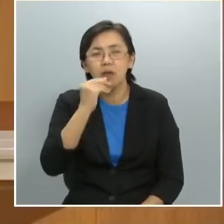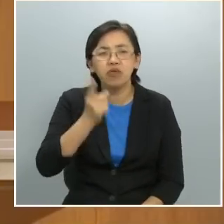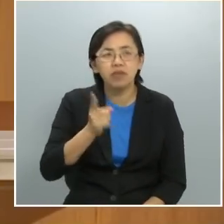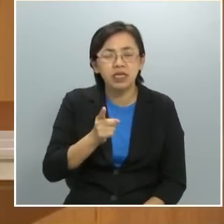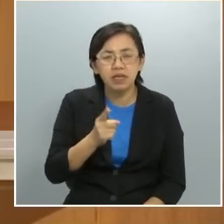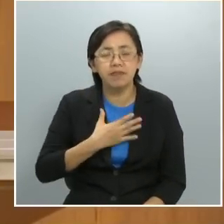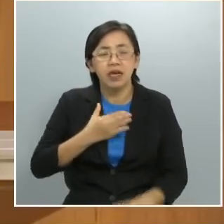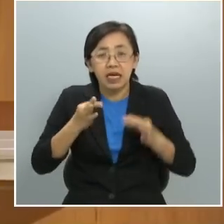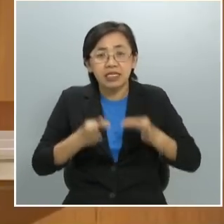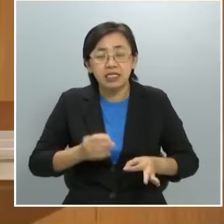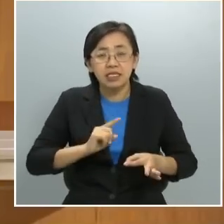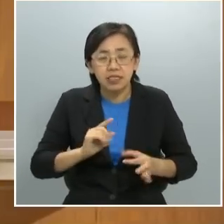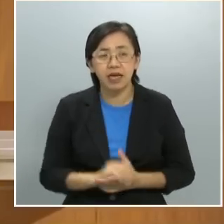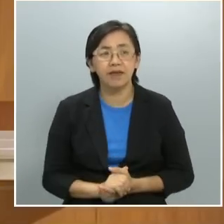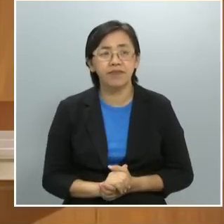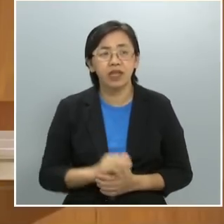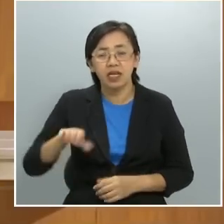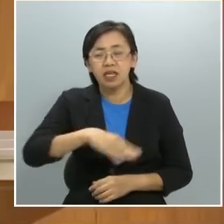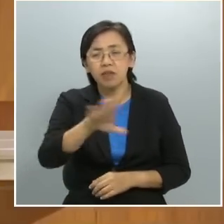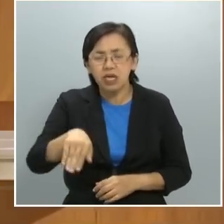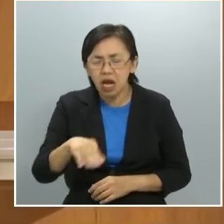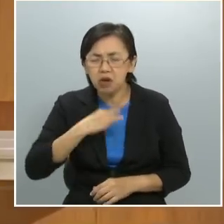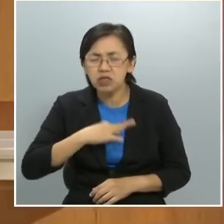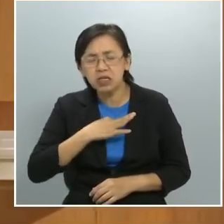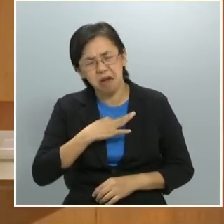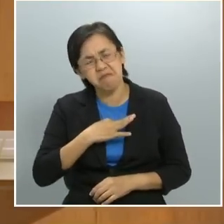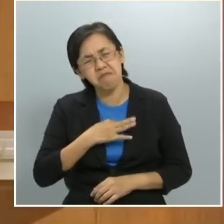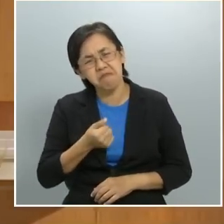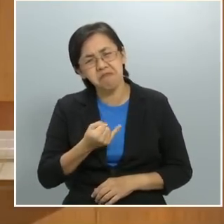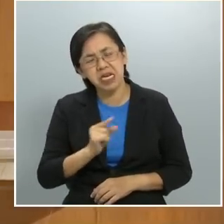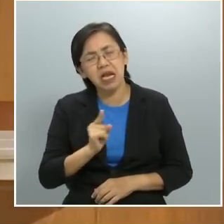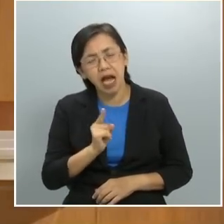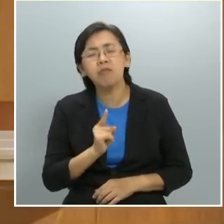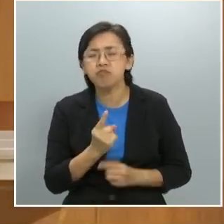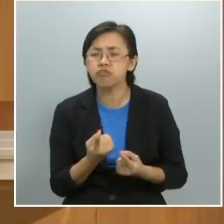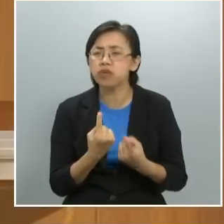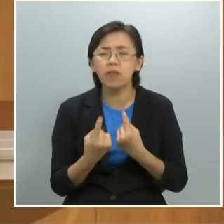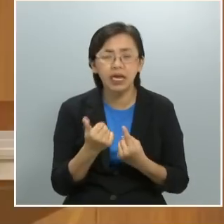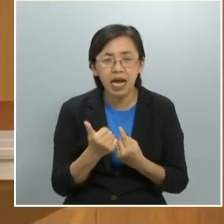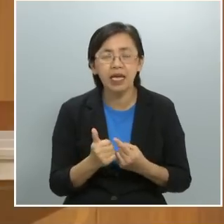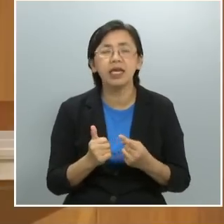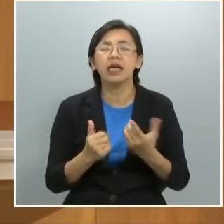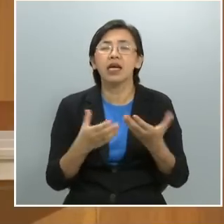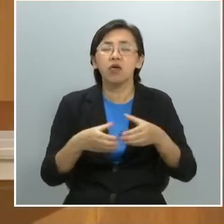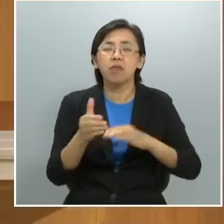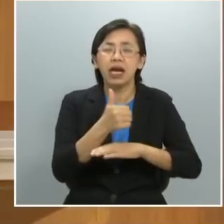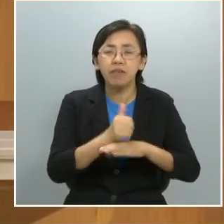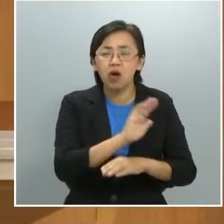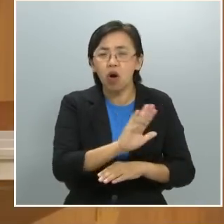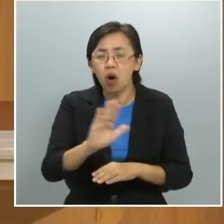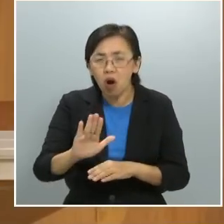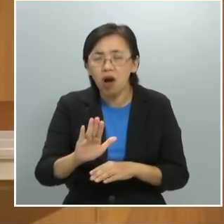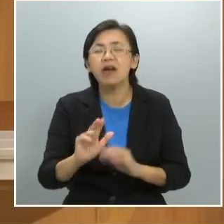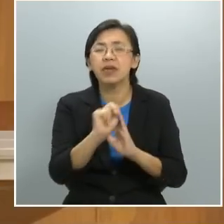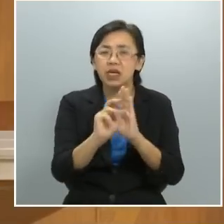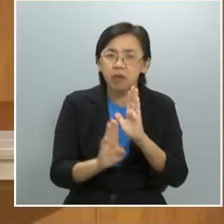จทุกอย่างต่อสาธารณะทุกท่านมีสิทธิ์จะวิพากษ์วิจารณ์ครับผมคิดว่าแต่ละพรรคก็มีนโยบายมีศักดิ์ศรีมีผู้นำของตัวเองเพราะฉะนั้นตอนนี้ผ